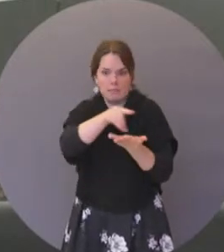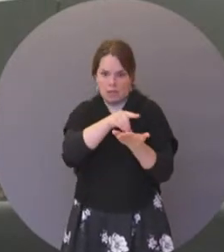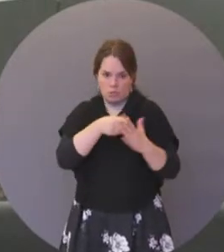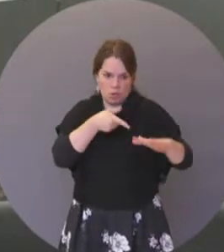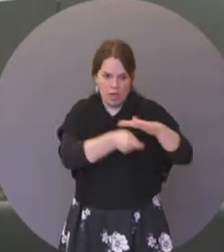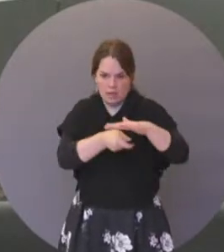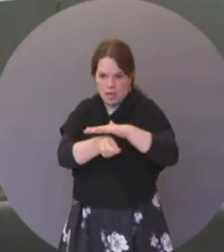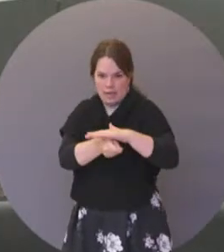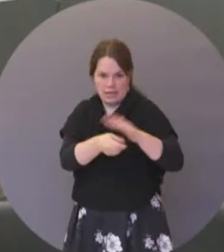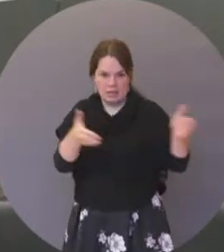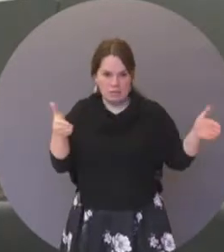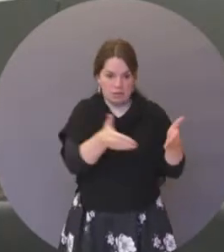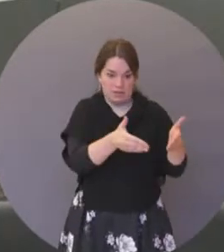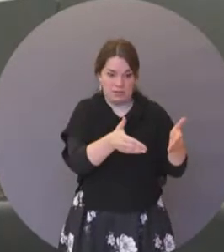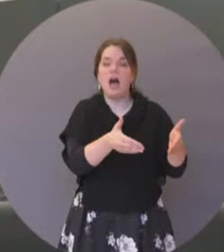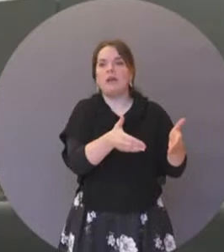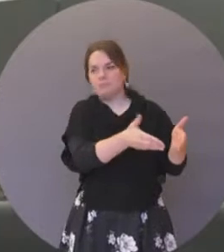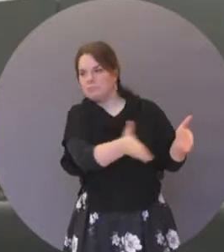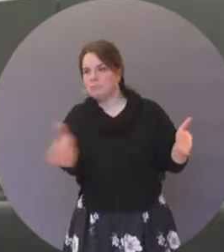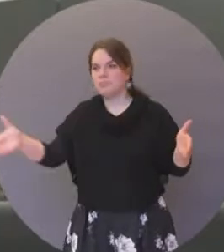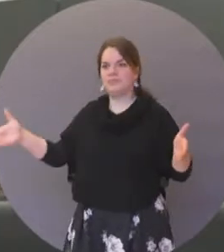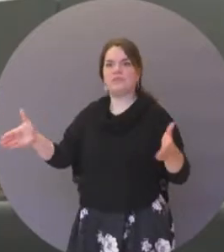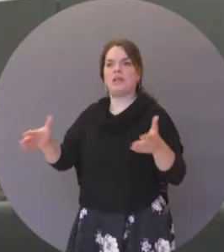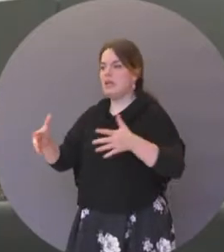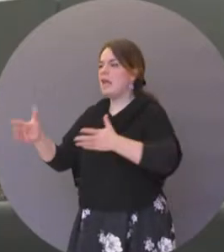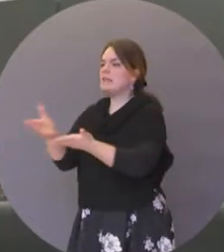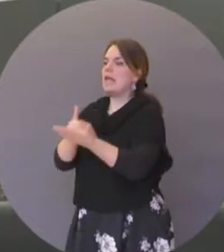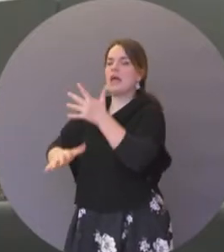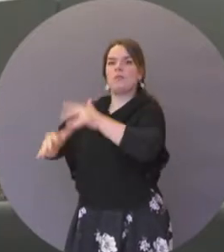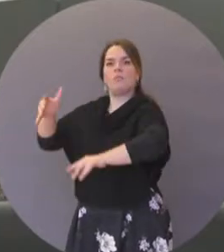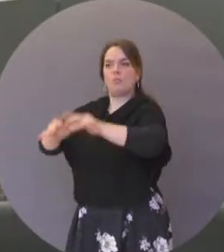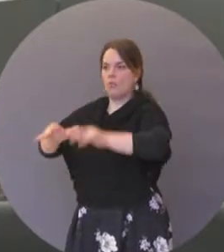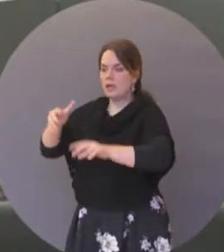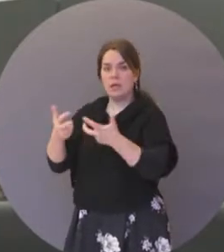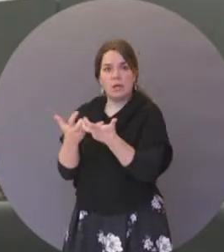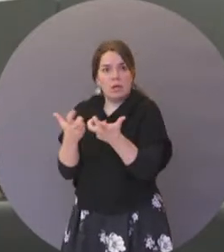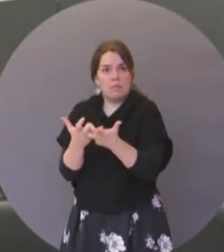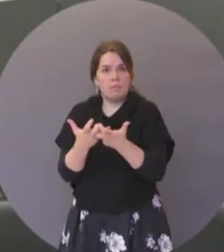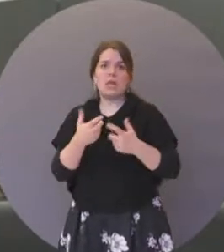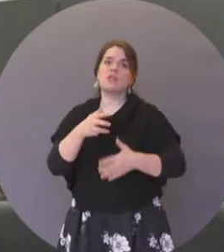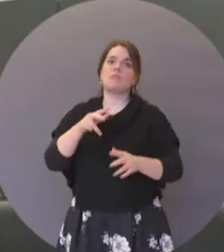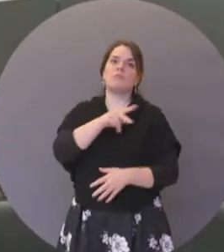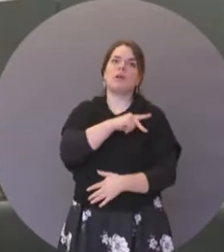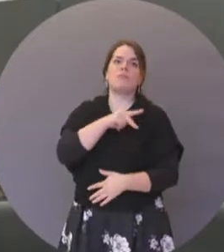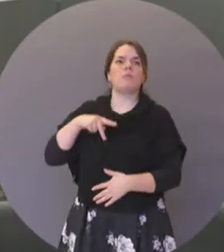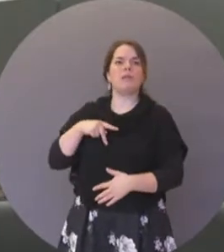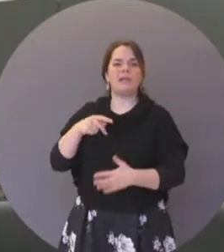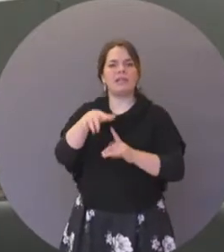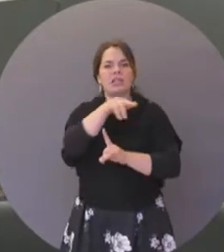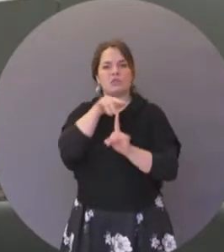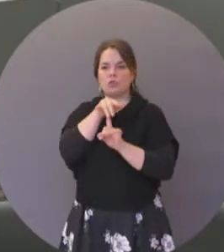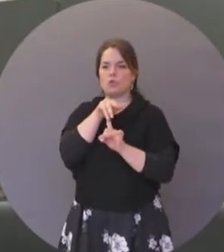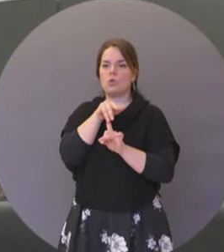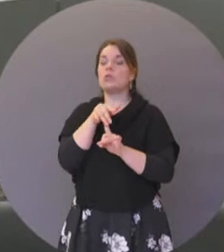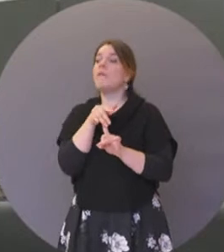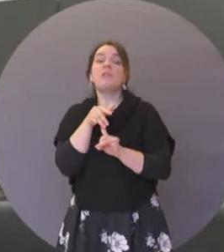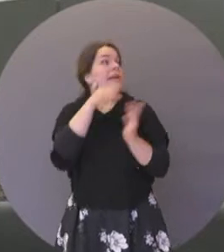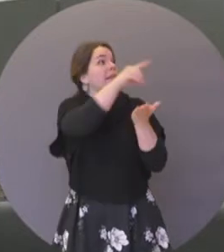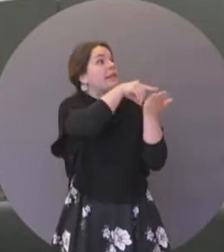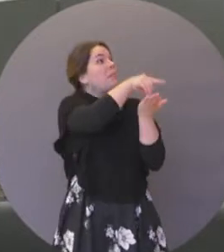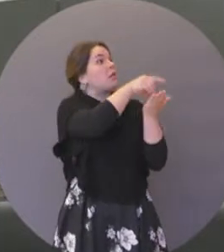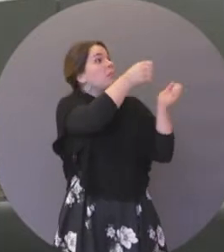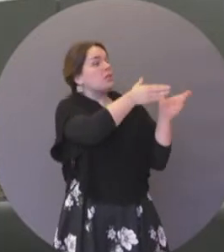au classe moyenne et que concernant les bailleurs notamment Habitat 76 ils n'ont pas attendu le département pour faire des